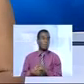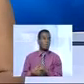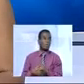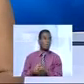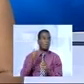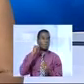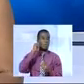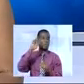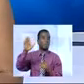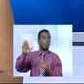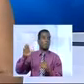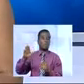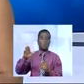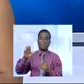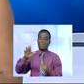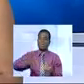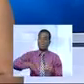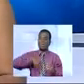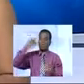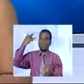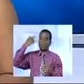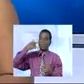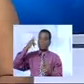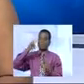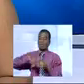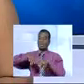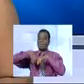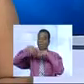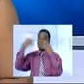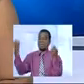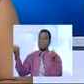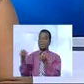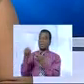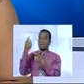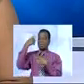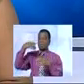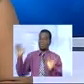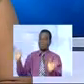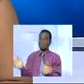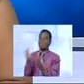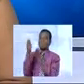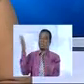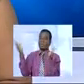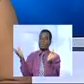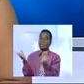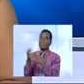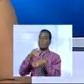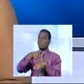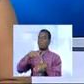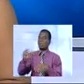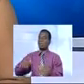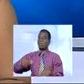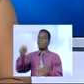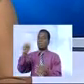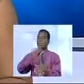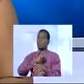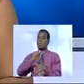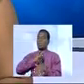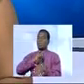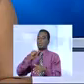Les femmes sensibilisées à l'entrepreneuriat pour encourager leur